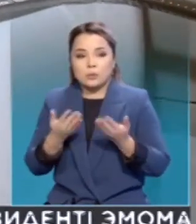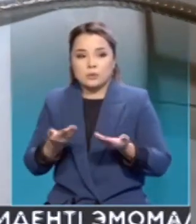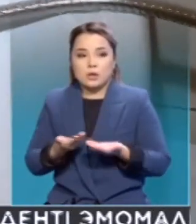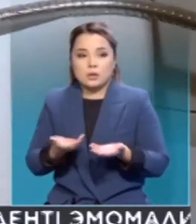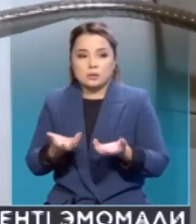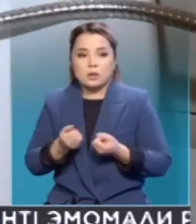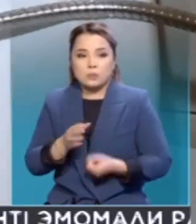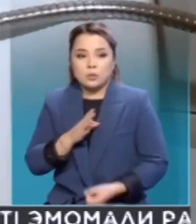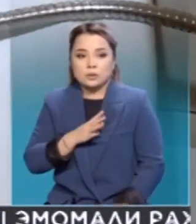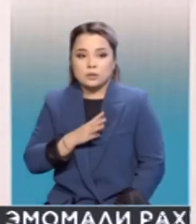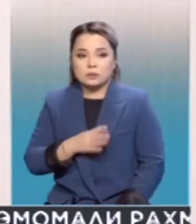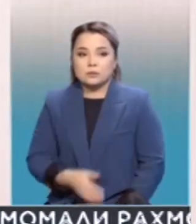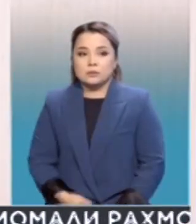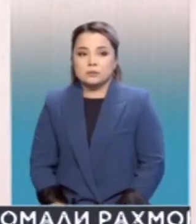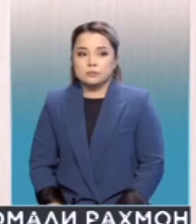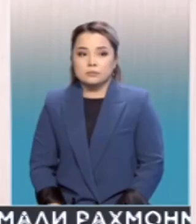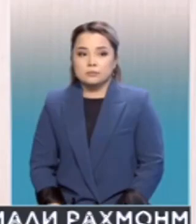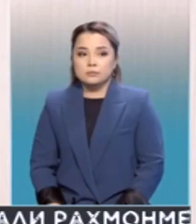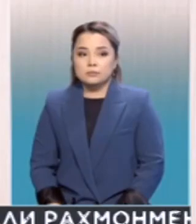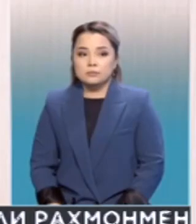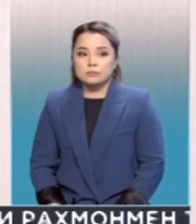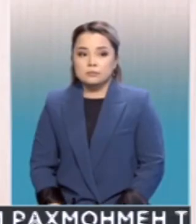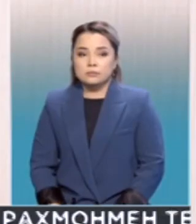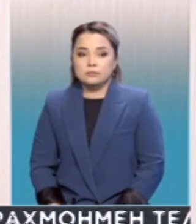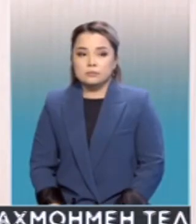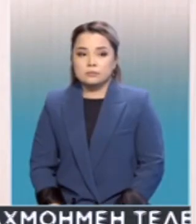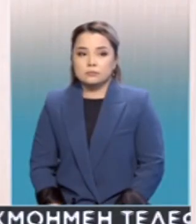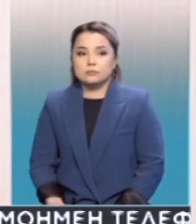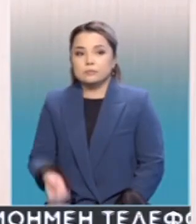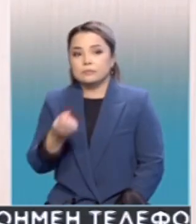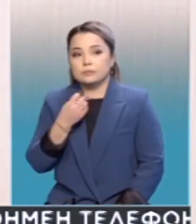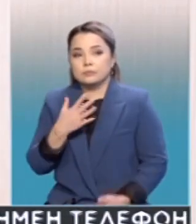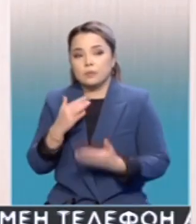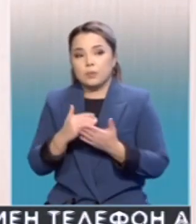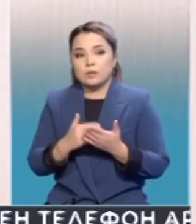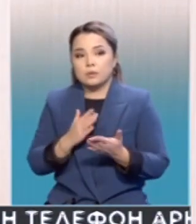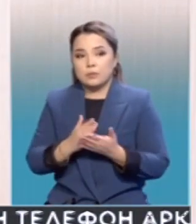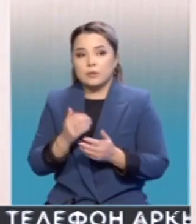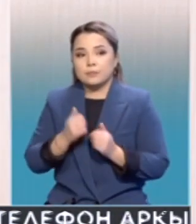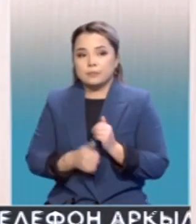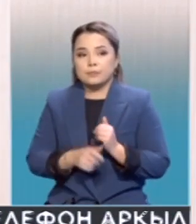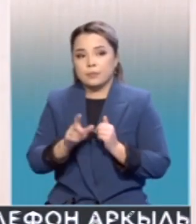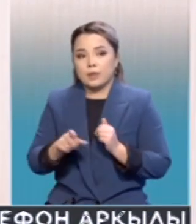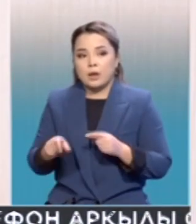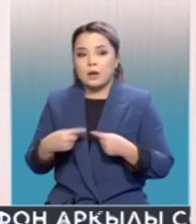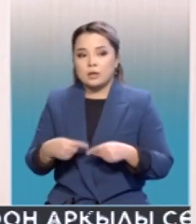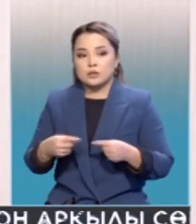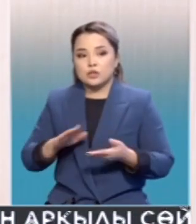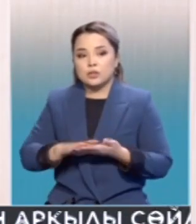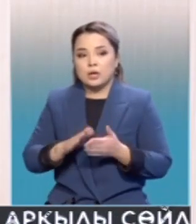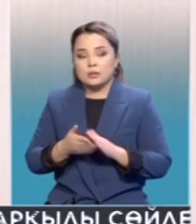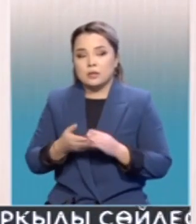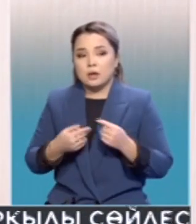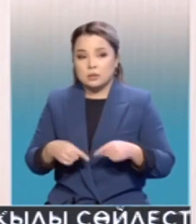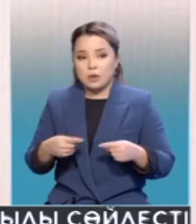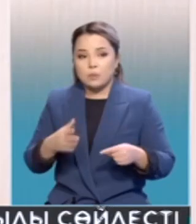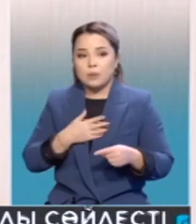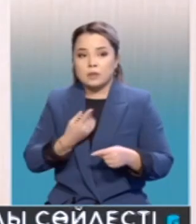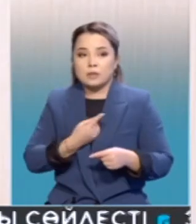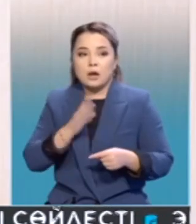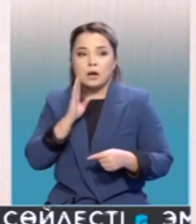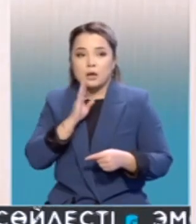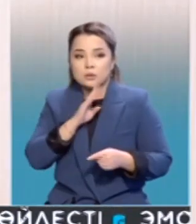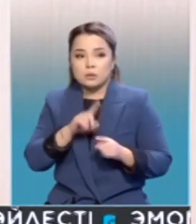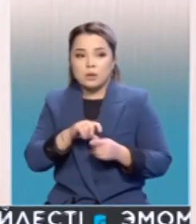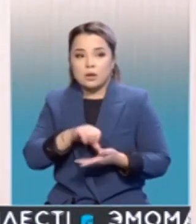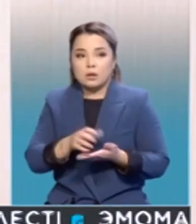болды. Жақсы бағдарлама, ол енді әр адамның жағдайы әртүрлі. Мысалы, енді біз өзім жалғыз бастағаны болған